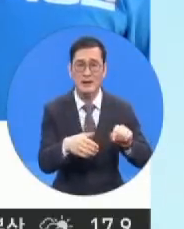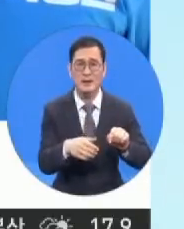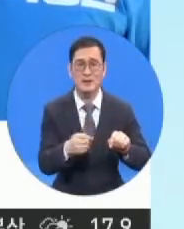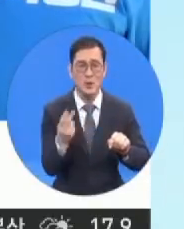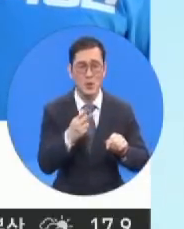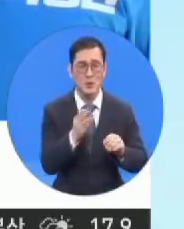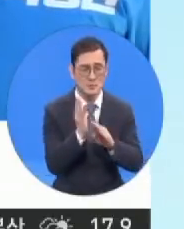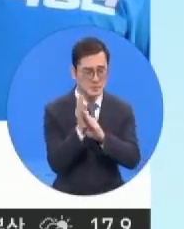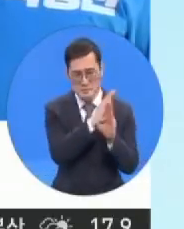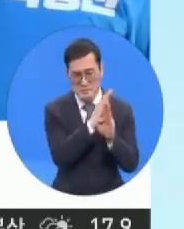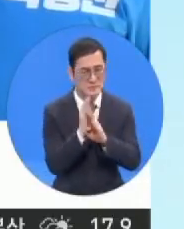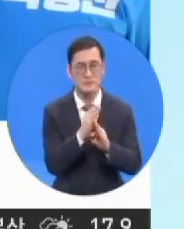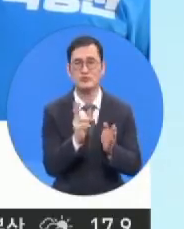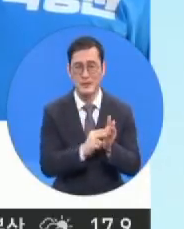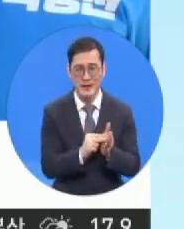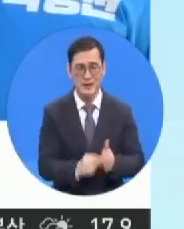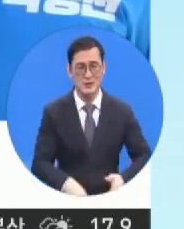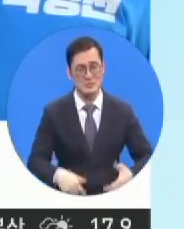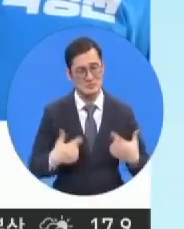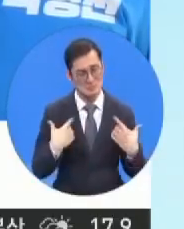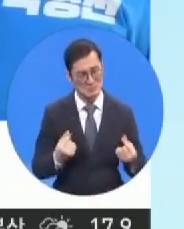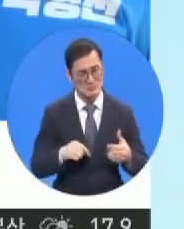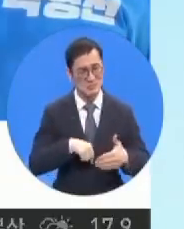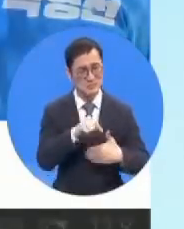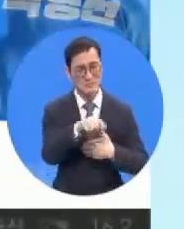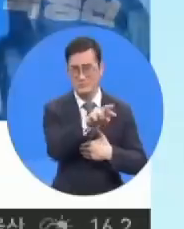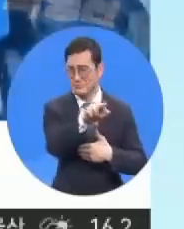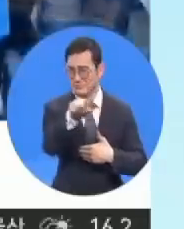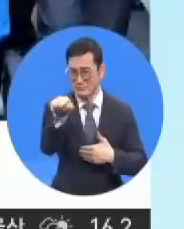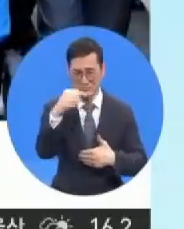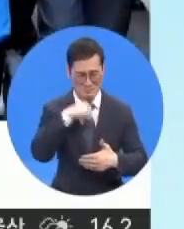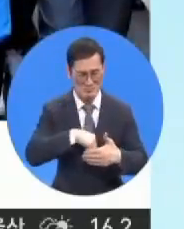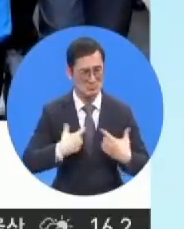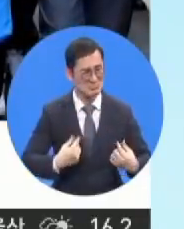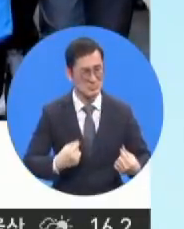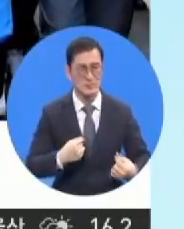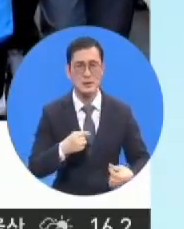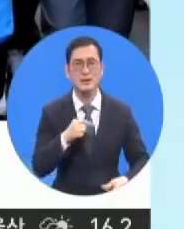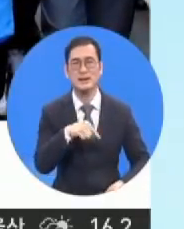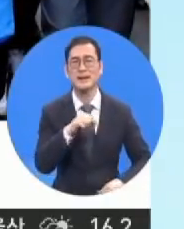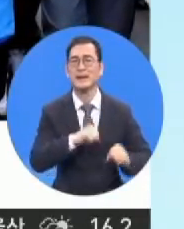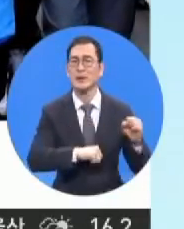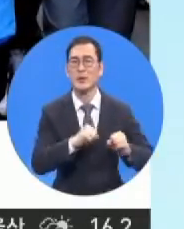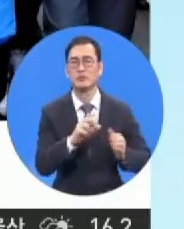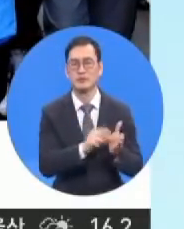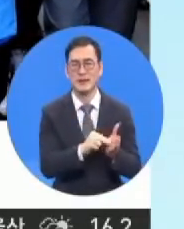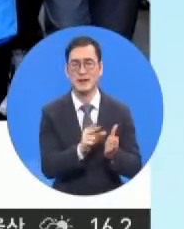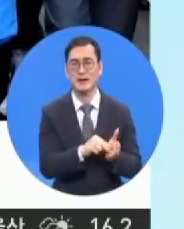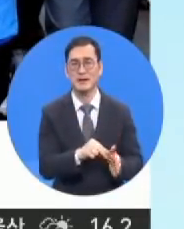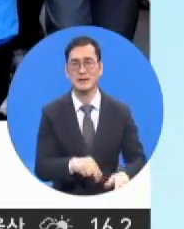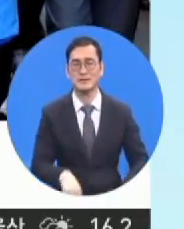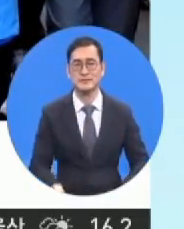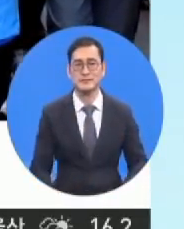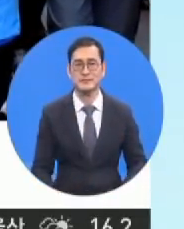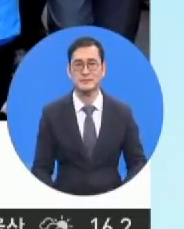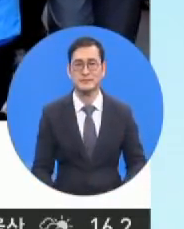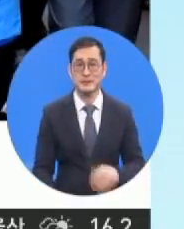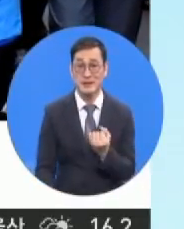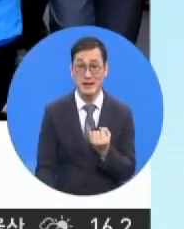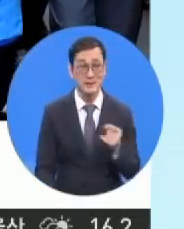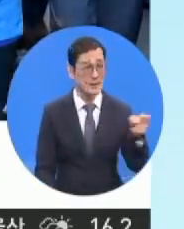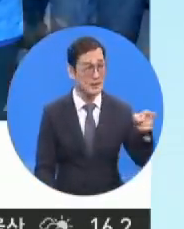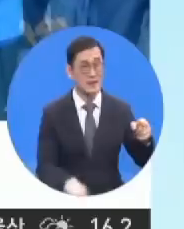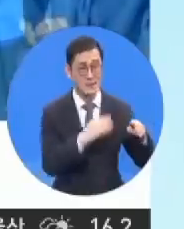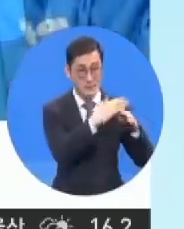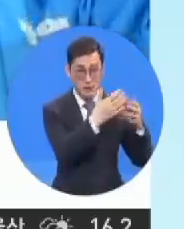부재에 대한 정권 심판론적인 성격이 강한데, 네. 박영선 후보는 이번 정부의 내각에도 들어가 계셨고, 그다음에 당청간에게도 궤를 같이